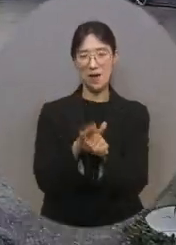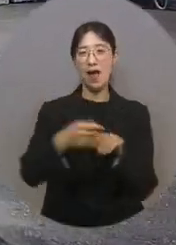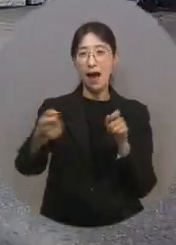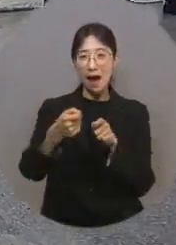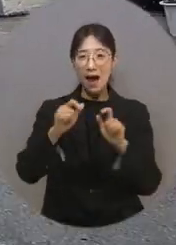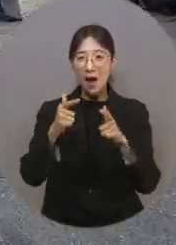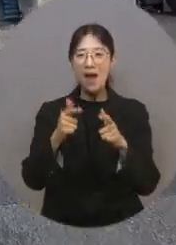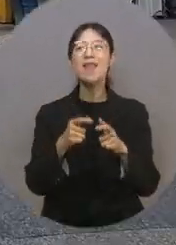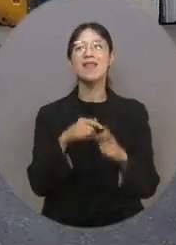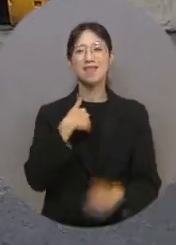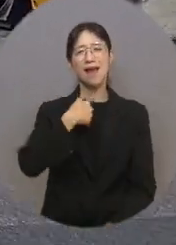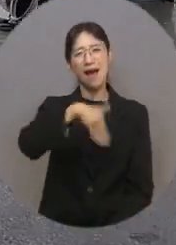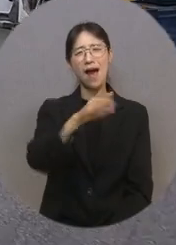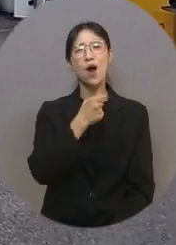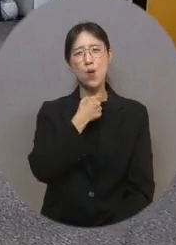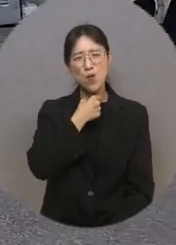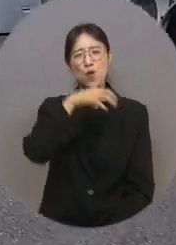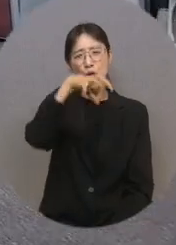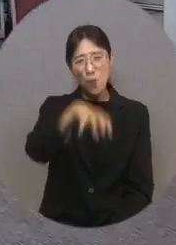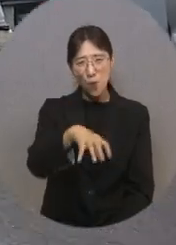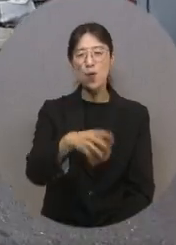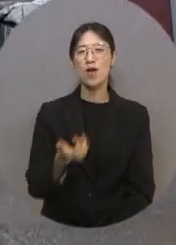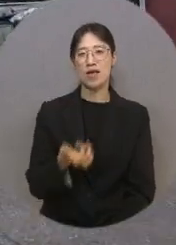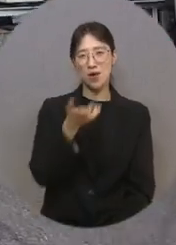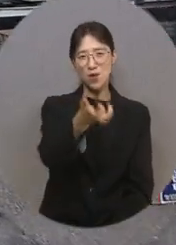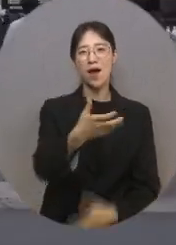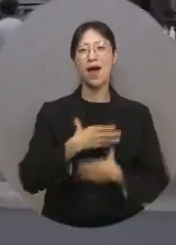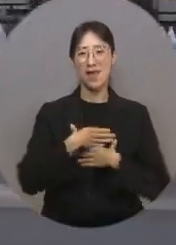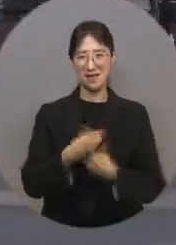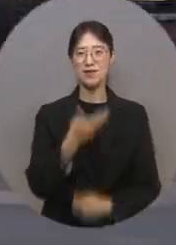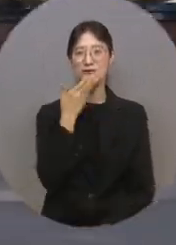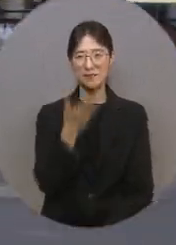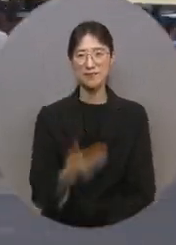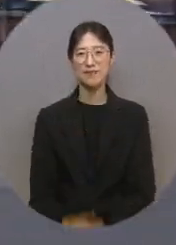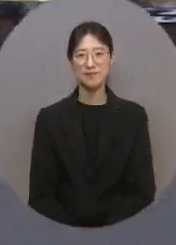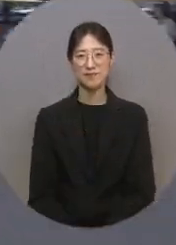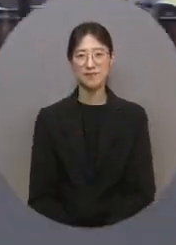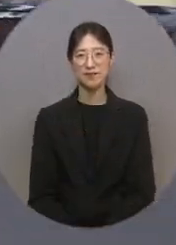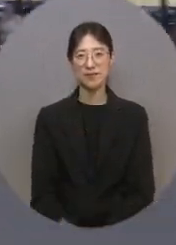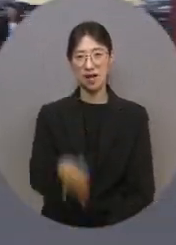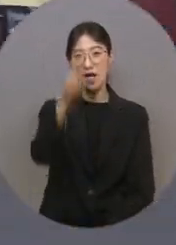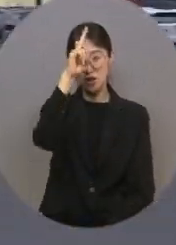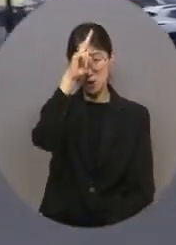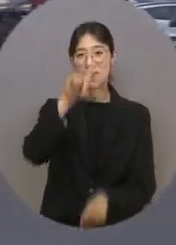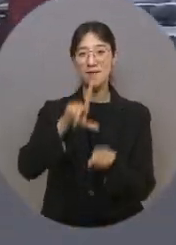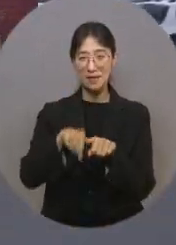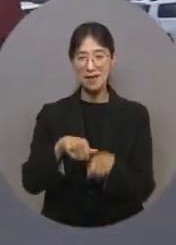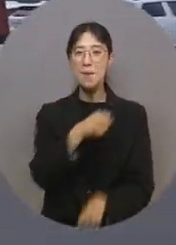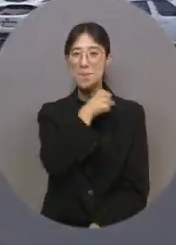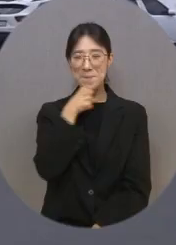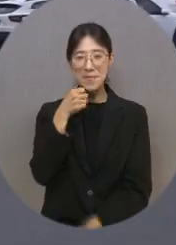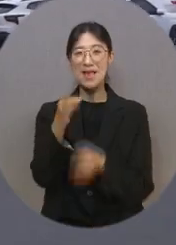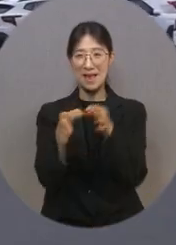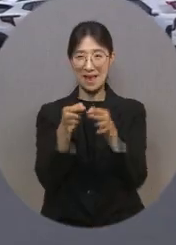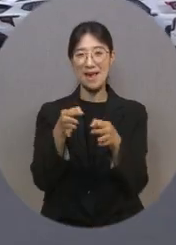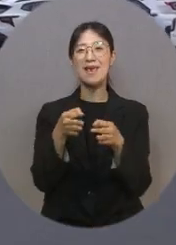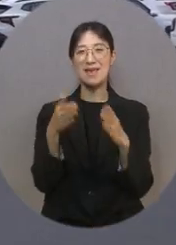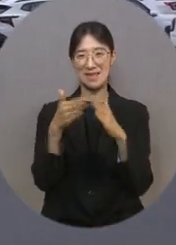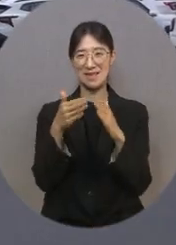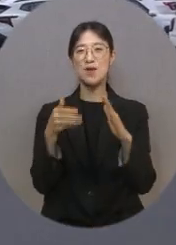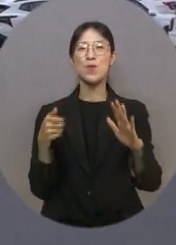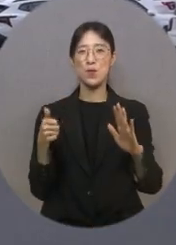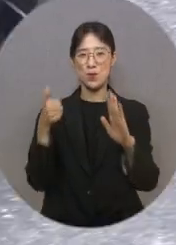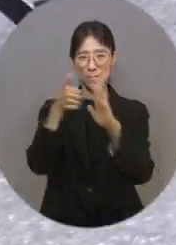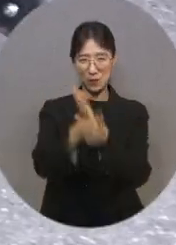가고 싶은 여행지까지 안전한 이동이 가능합니다. 점심시간 맛집에 도착한 신승현 씨와